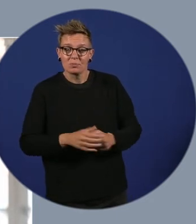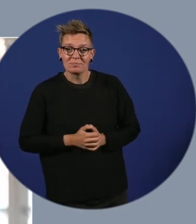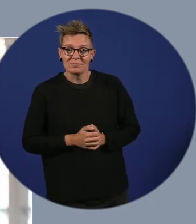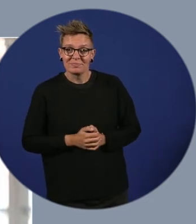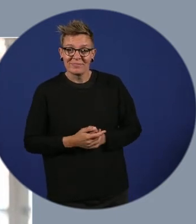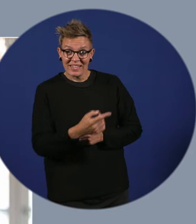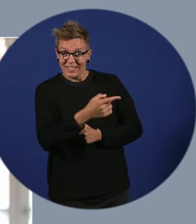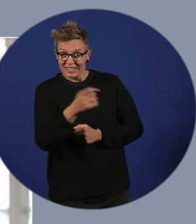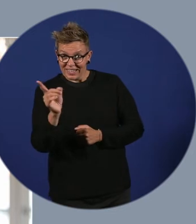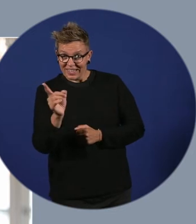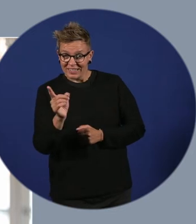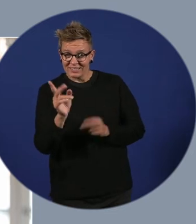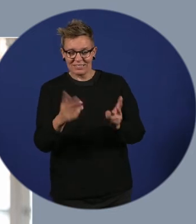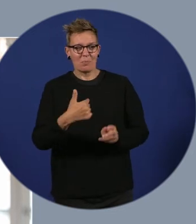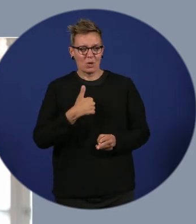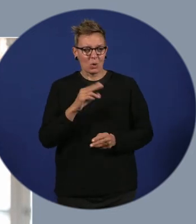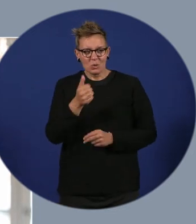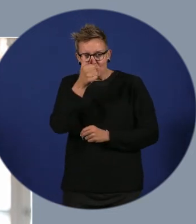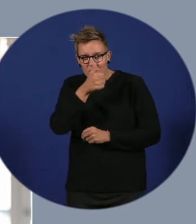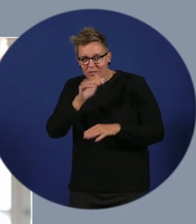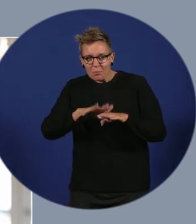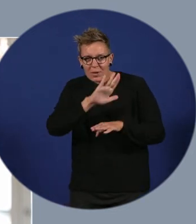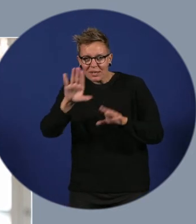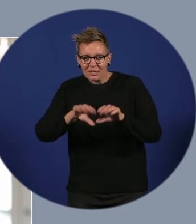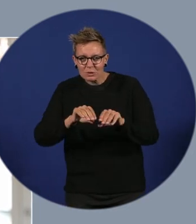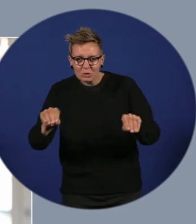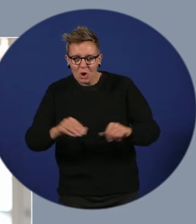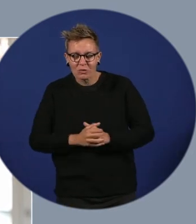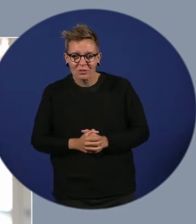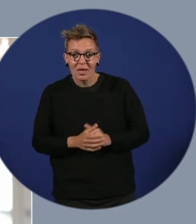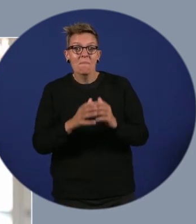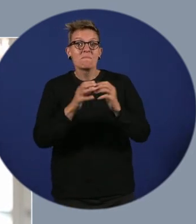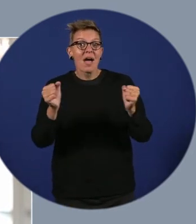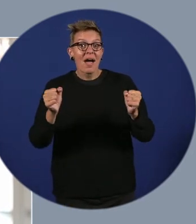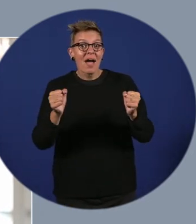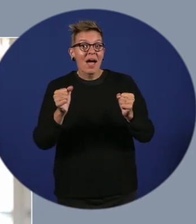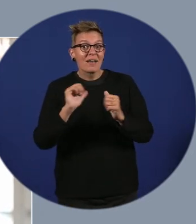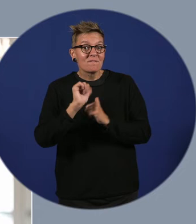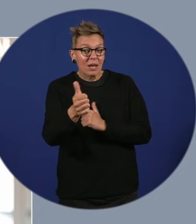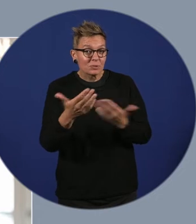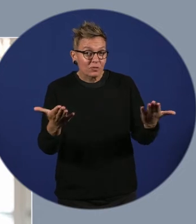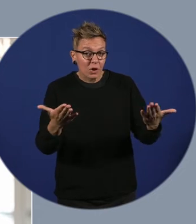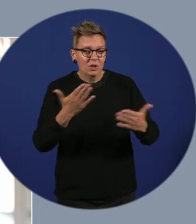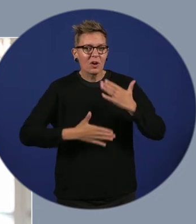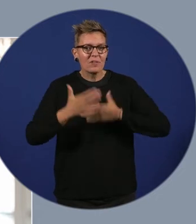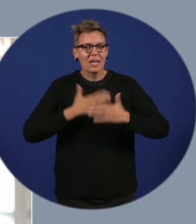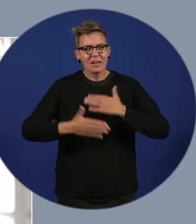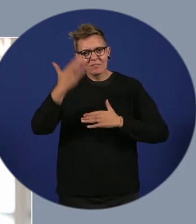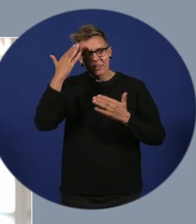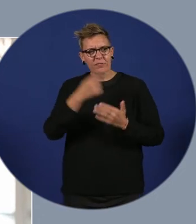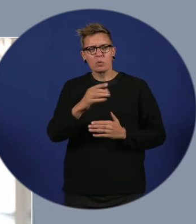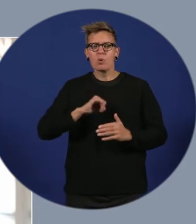Just som ni är jag såklart nyfiken på resultatet. Men framförallt ser jag fram emot att få höra vad ni har